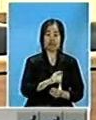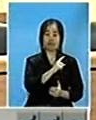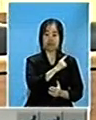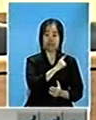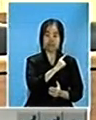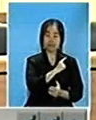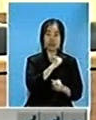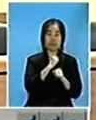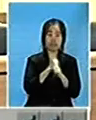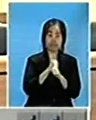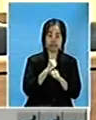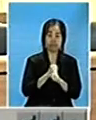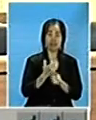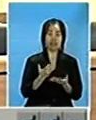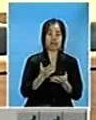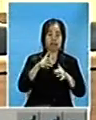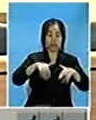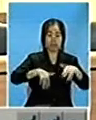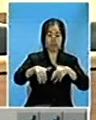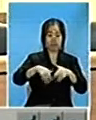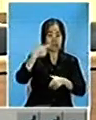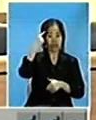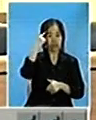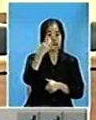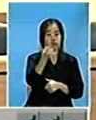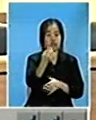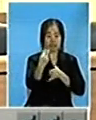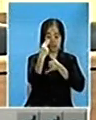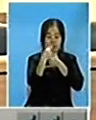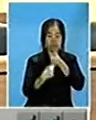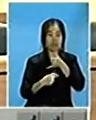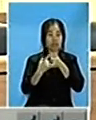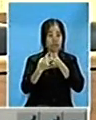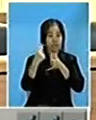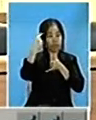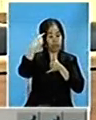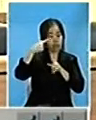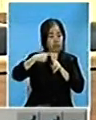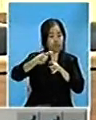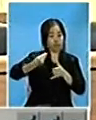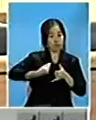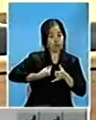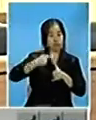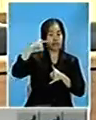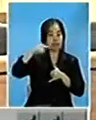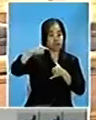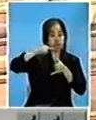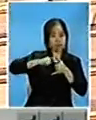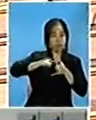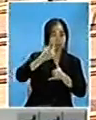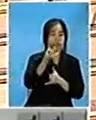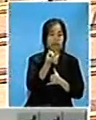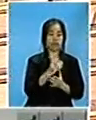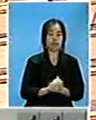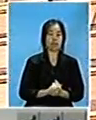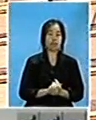านว่าประชาชนเขาคิดอะไรกับท่านคิดบวกกับท่านคิดลบกับท่านอย่างไรในส